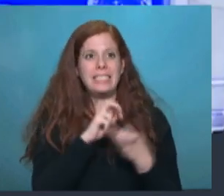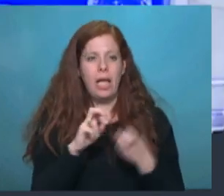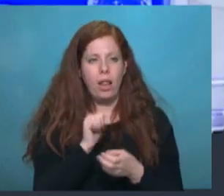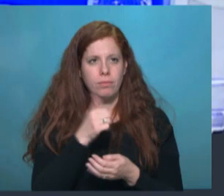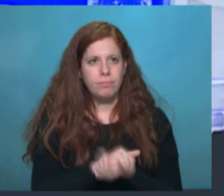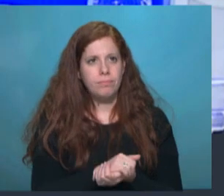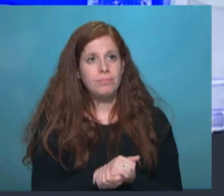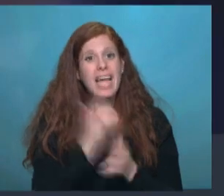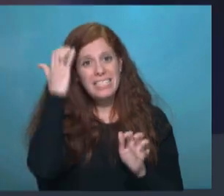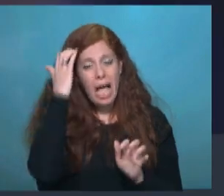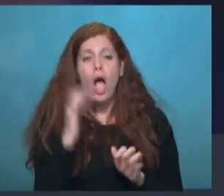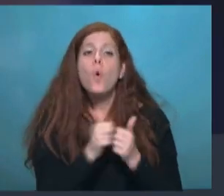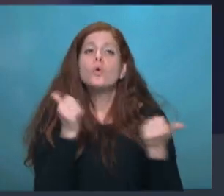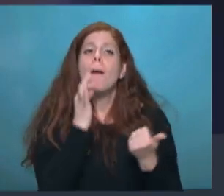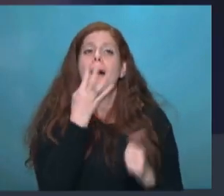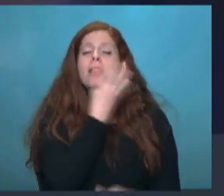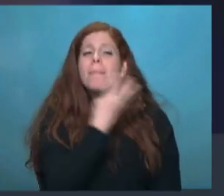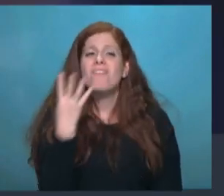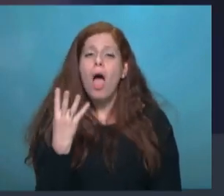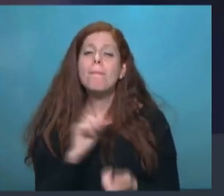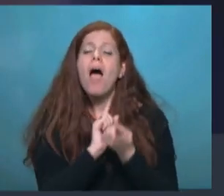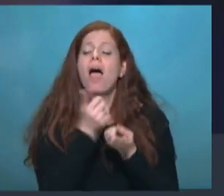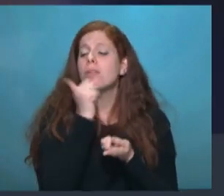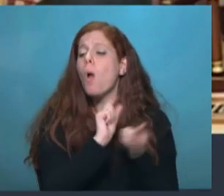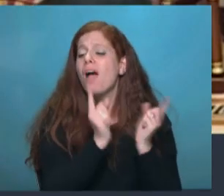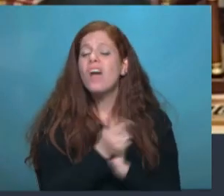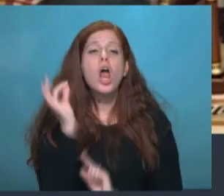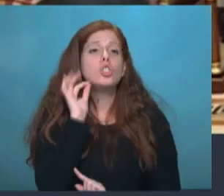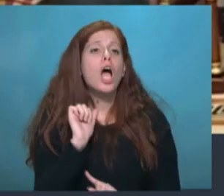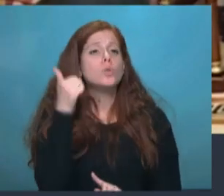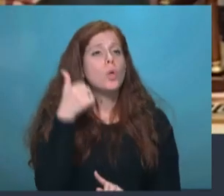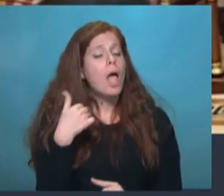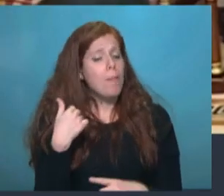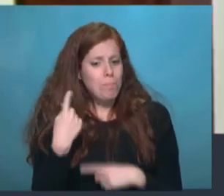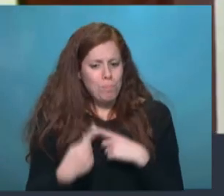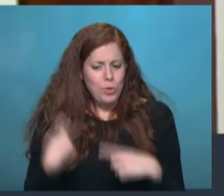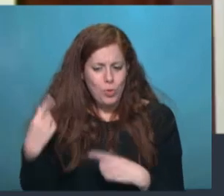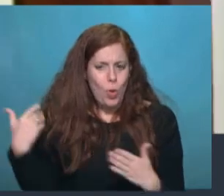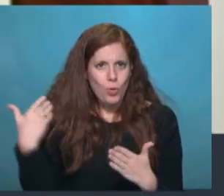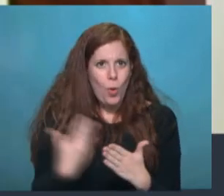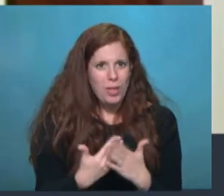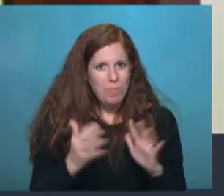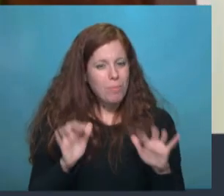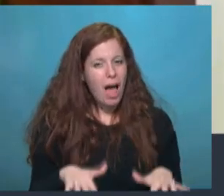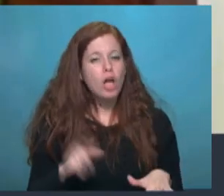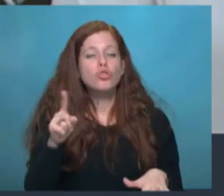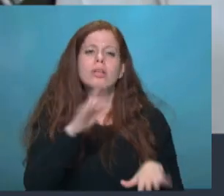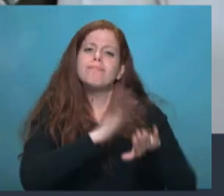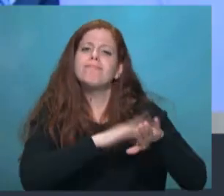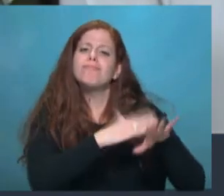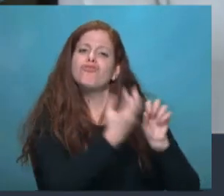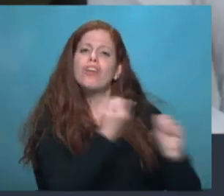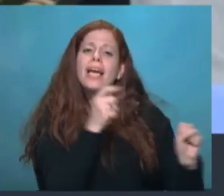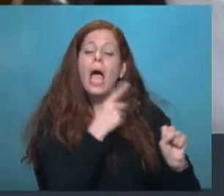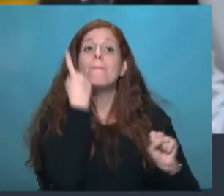בת 44, הפכה אתמול לאישה הראשונה בתולדות הממלכה, המתמנה לשגרירה, עוד באחד המקומות